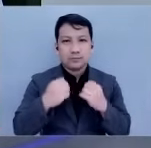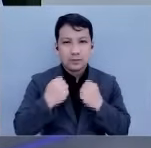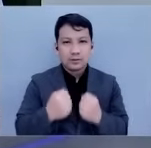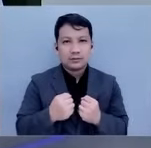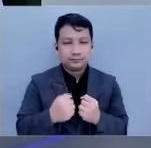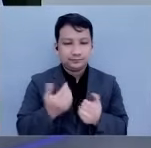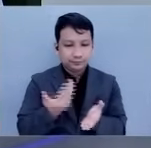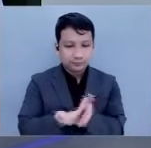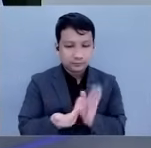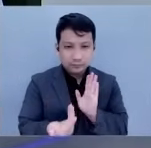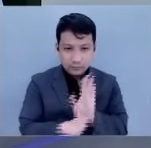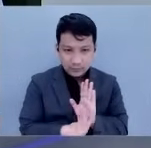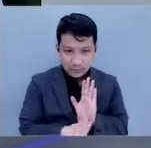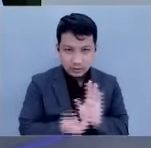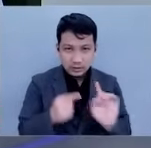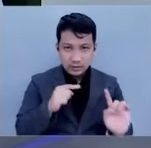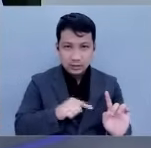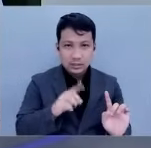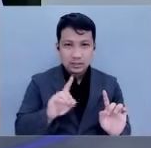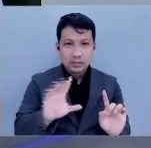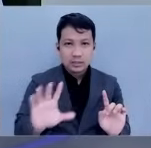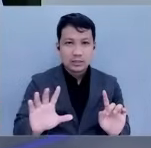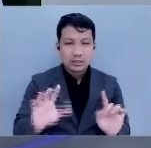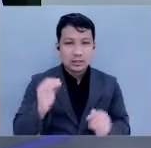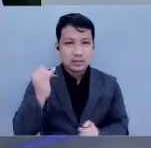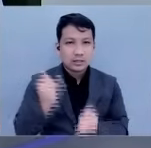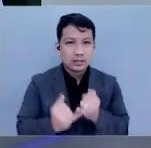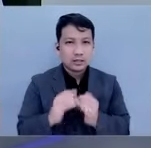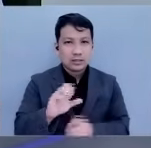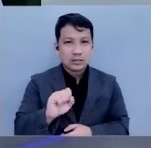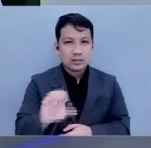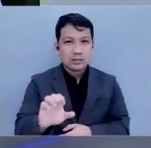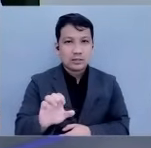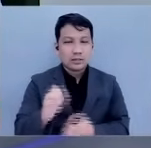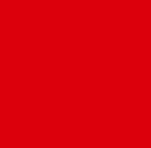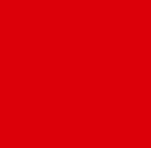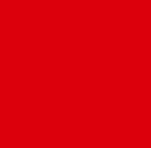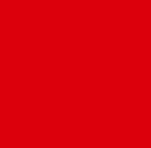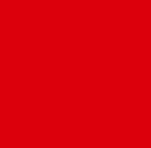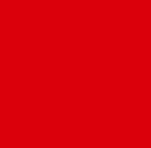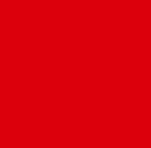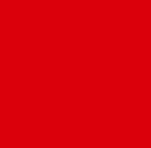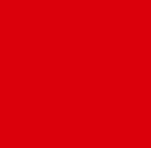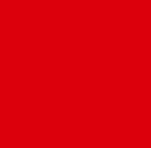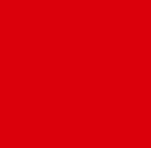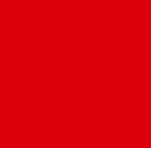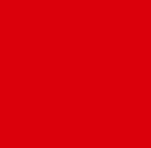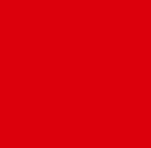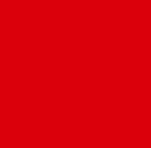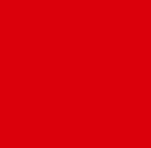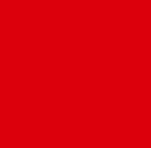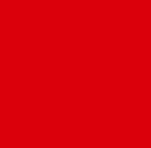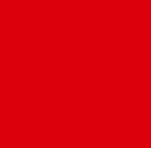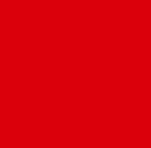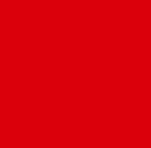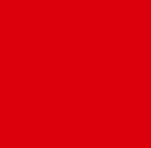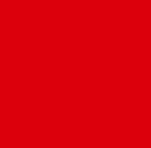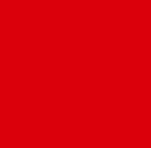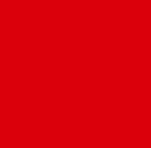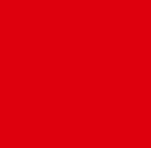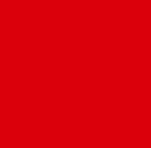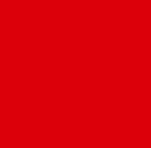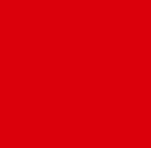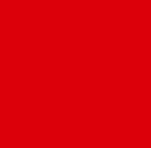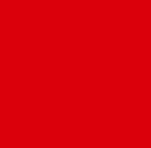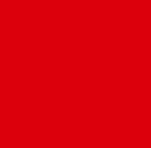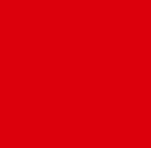nito laban kay De Lima sa huling kaso na kinakaharap ng senadora. Mga kapatid, Ed Linggaw po, maging